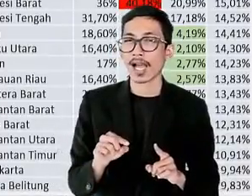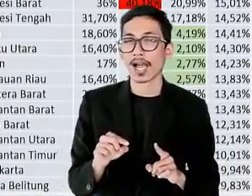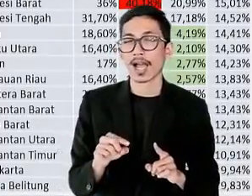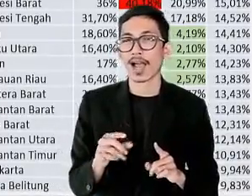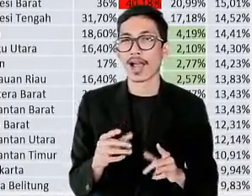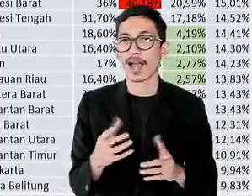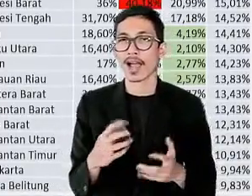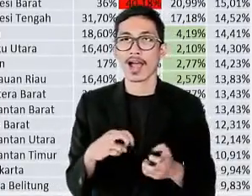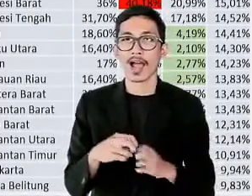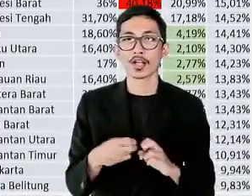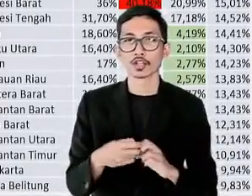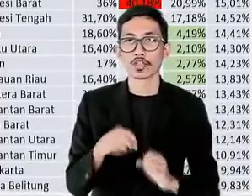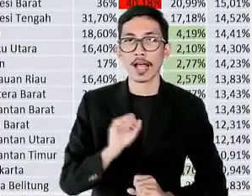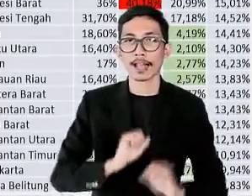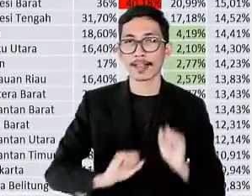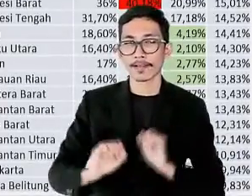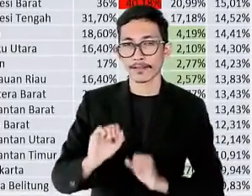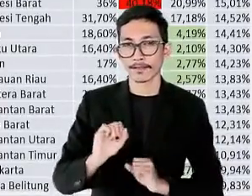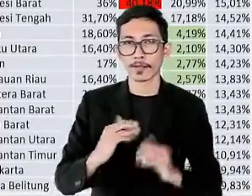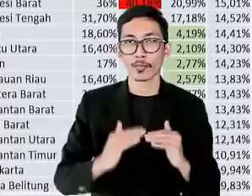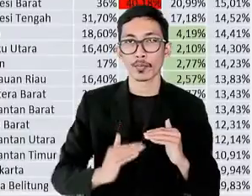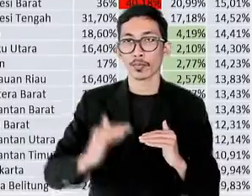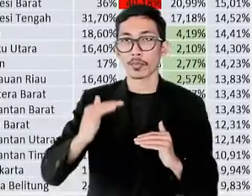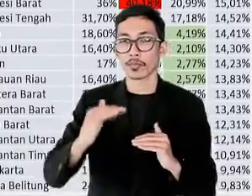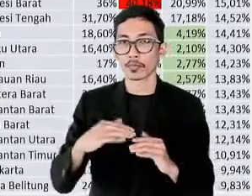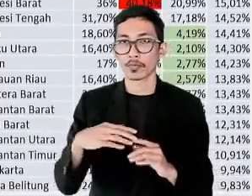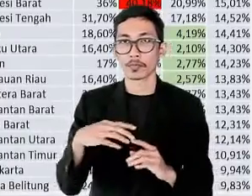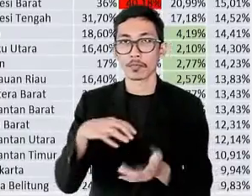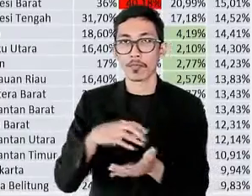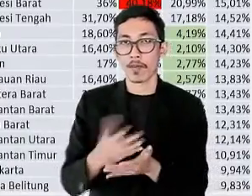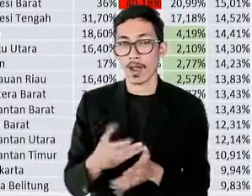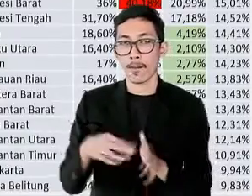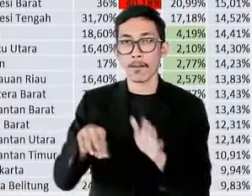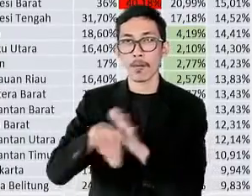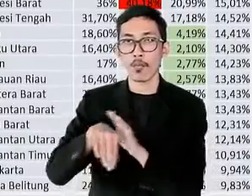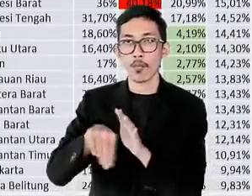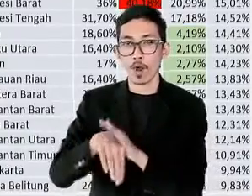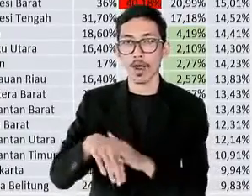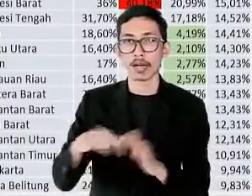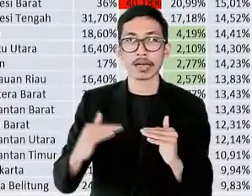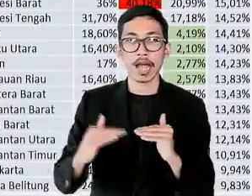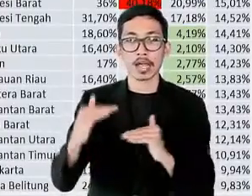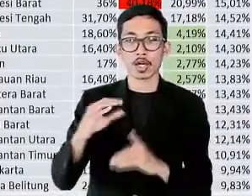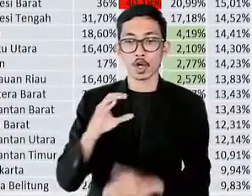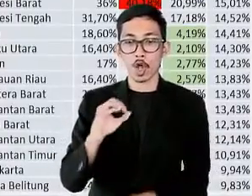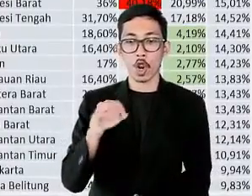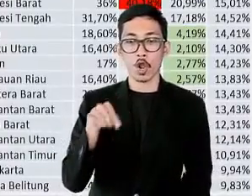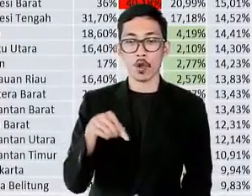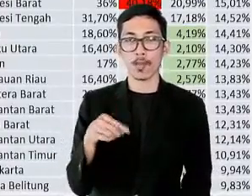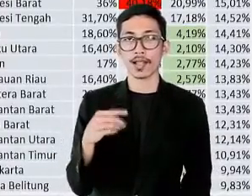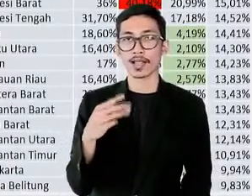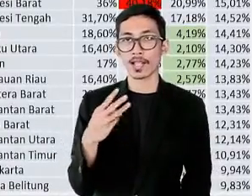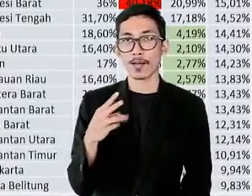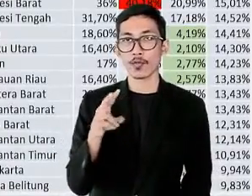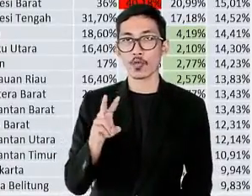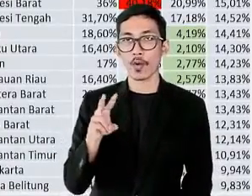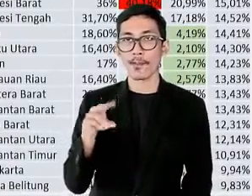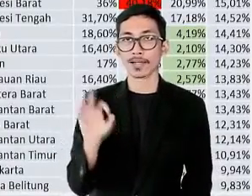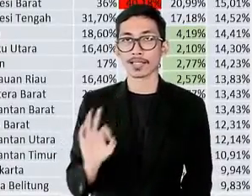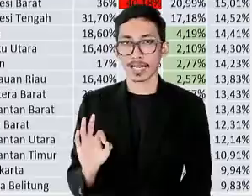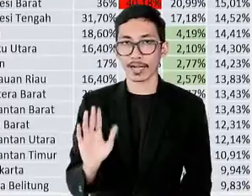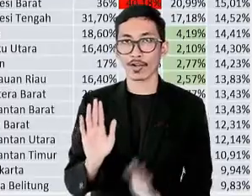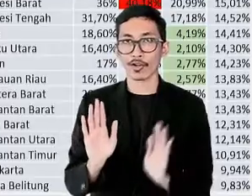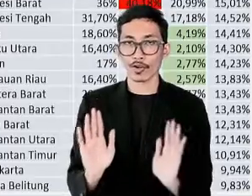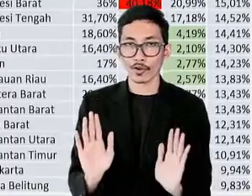persentase kasus aktif yaitu Papua naik 0,30 2% persentase